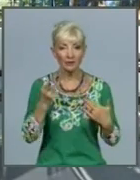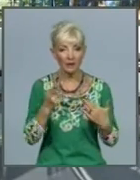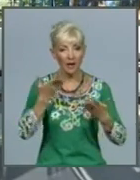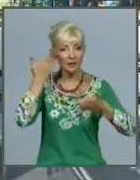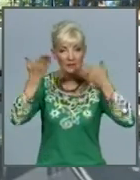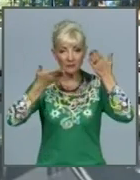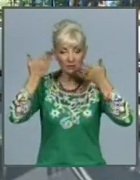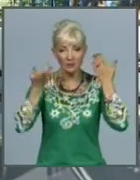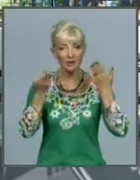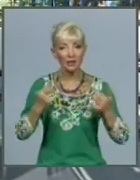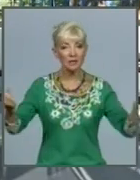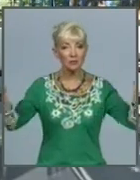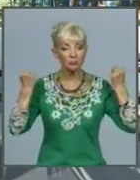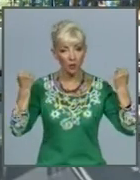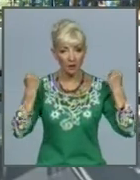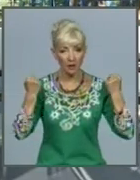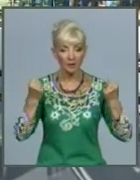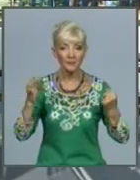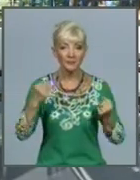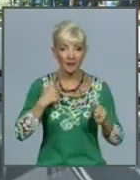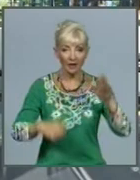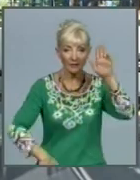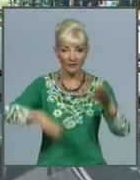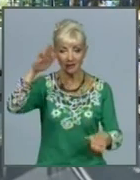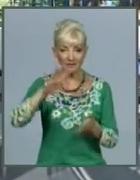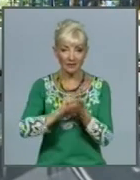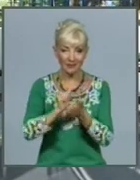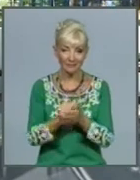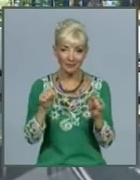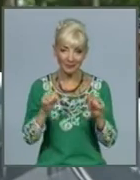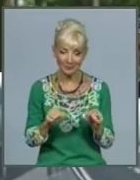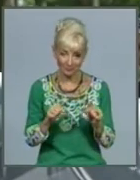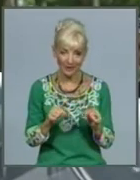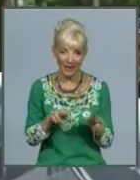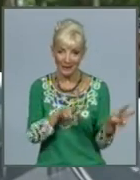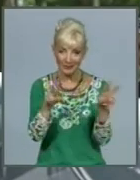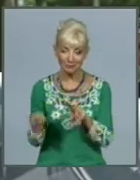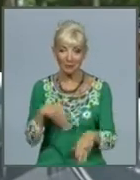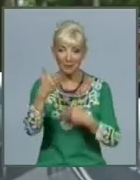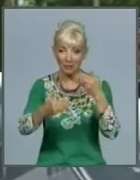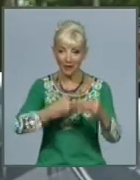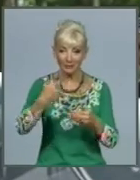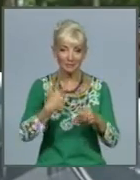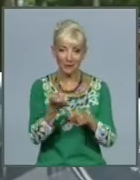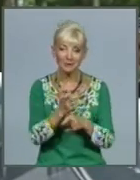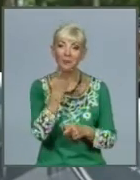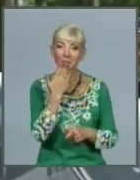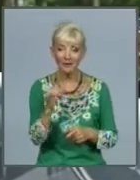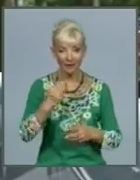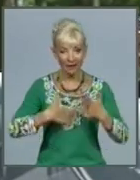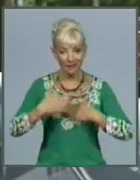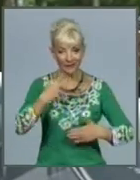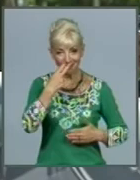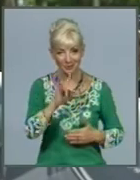спорта. Я в детстве занималась здесь синхронным плаванием. И сейчас мне очень мило и радостно видеть, как все здесь